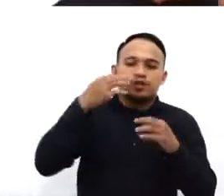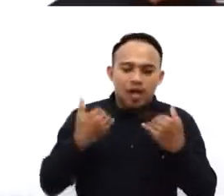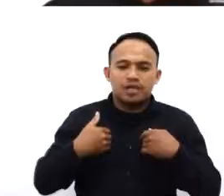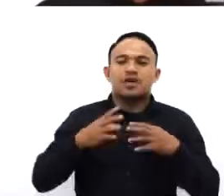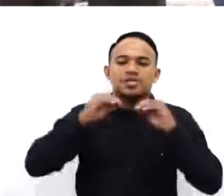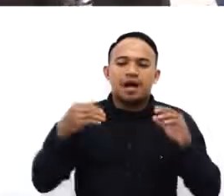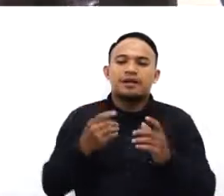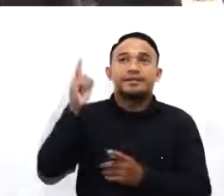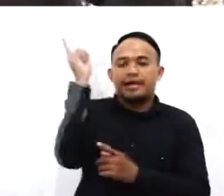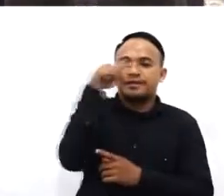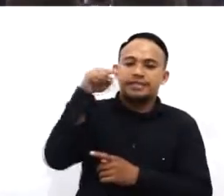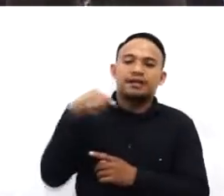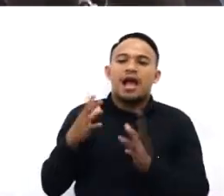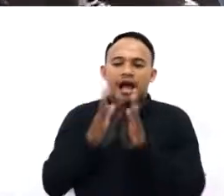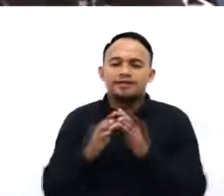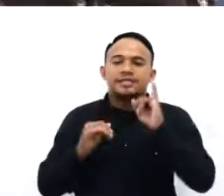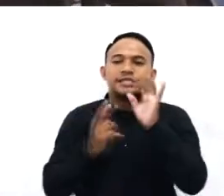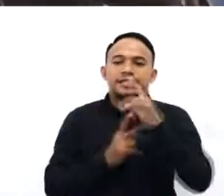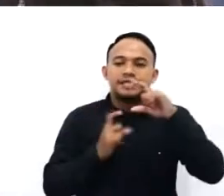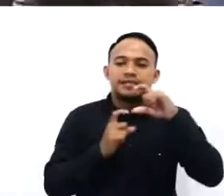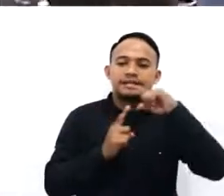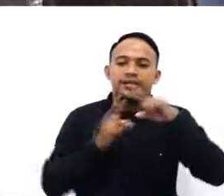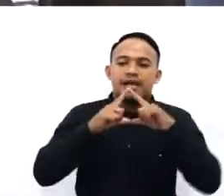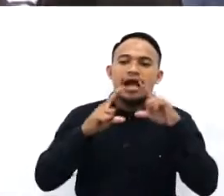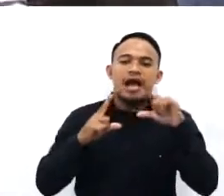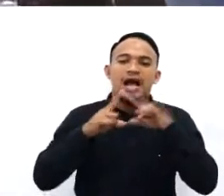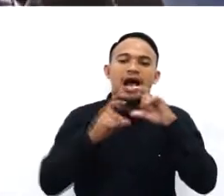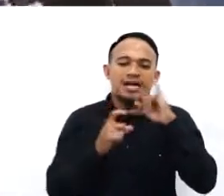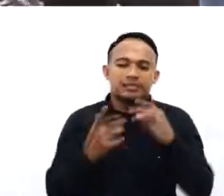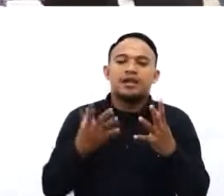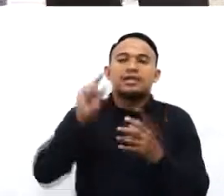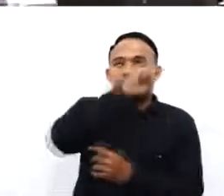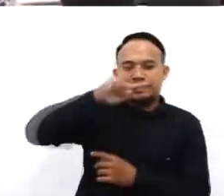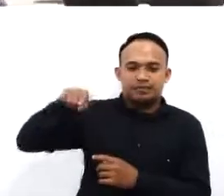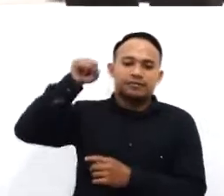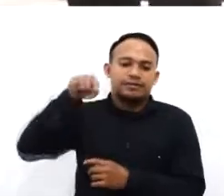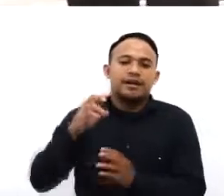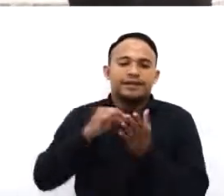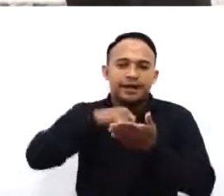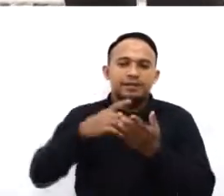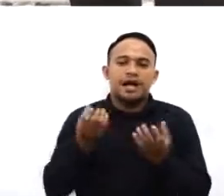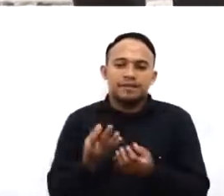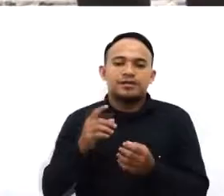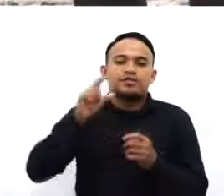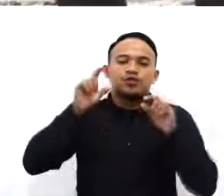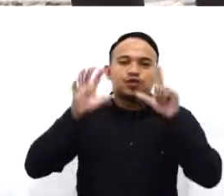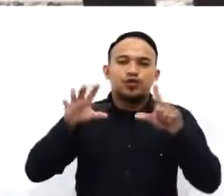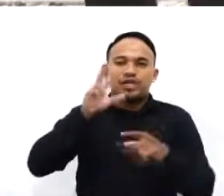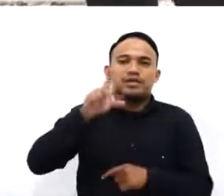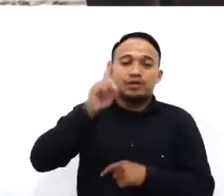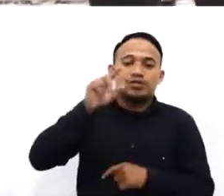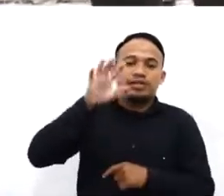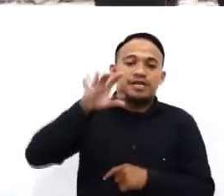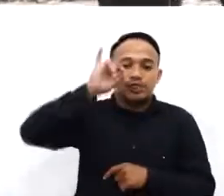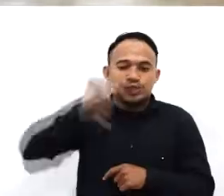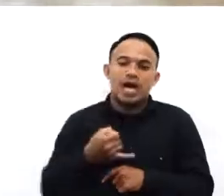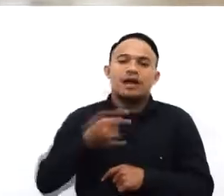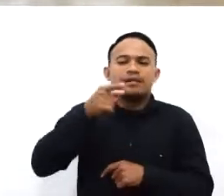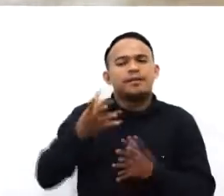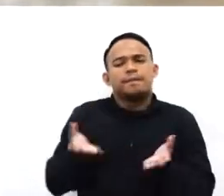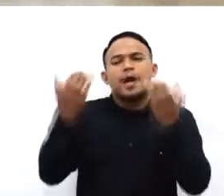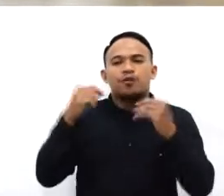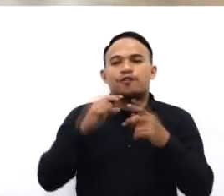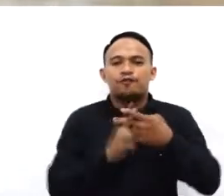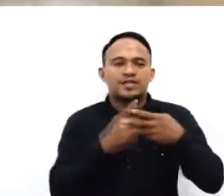juga pekerjaan jaringan dan instalasi listrik senilai Rp731,5 juta rupiah